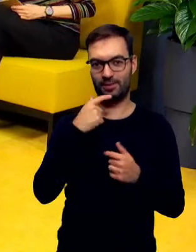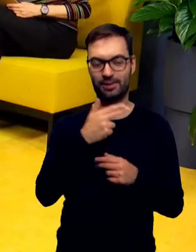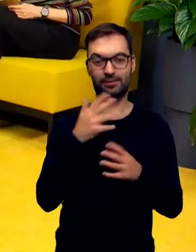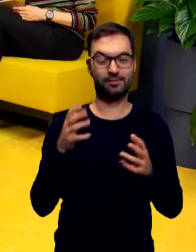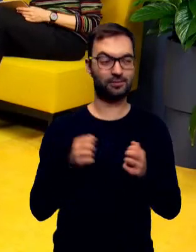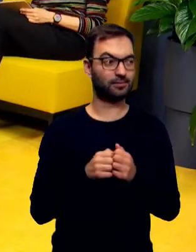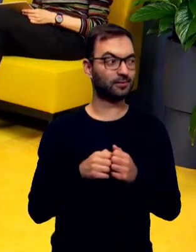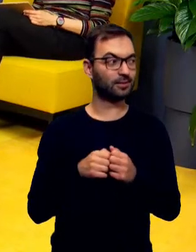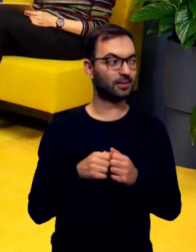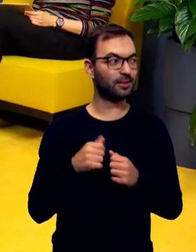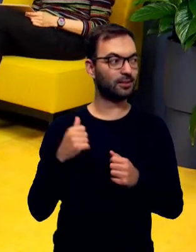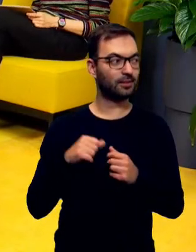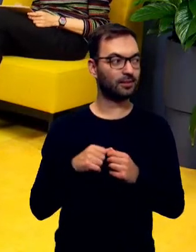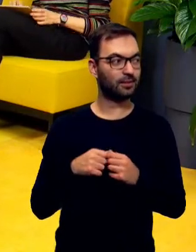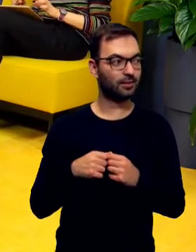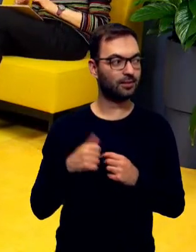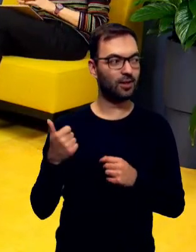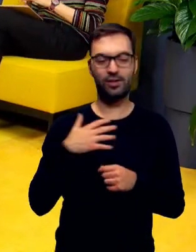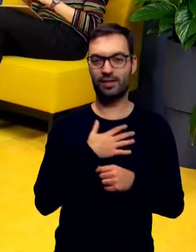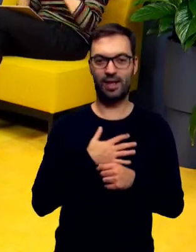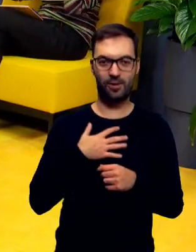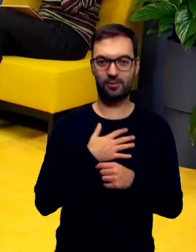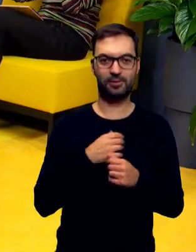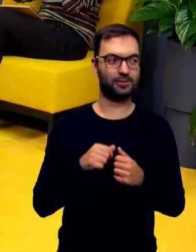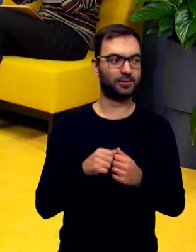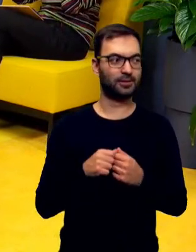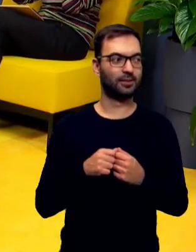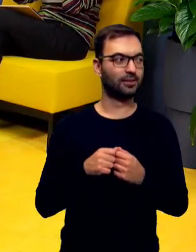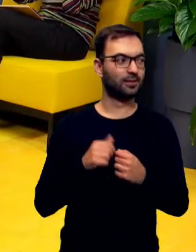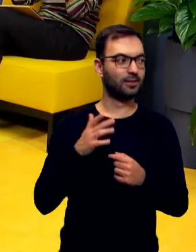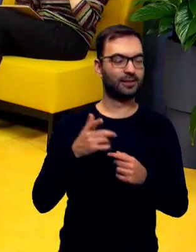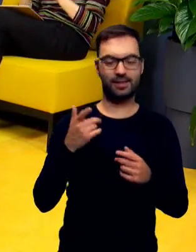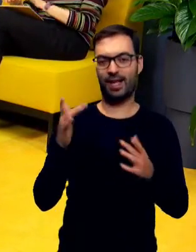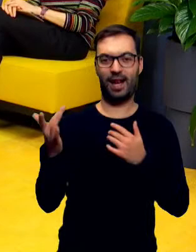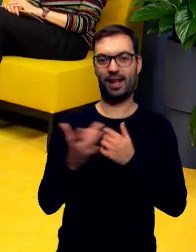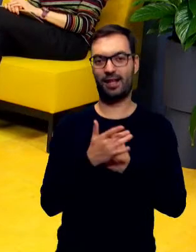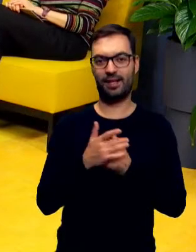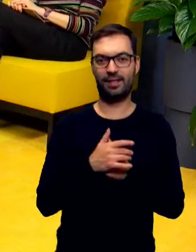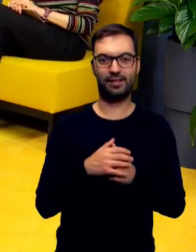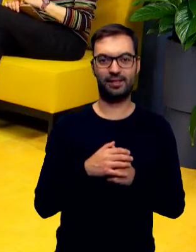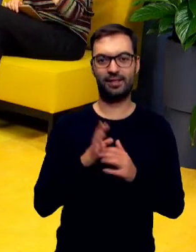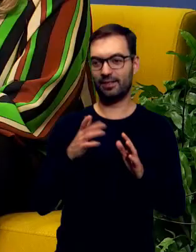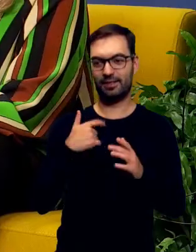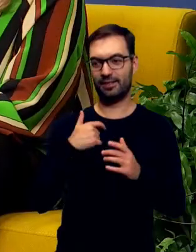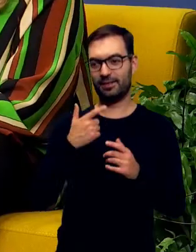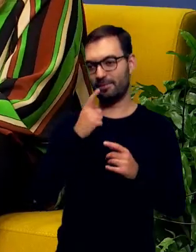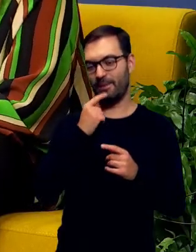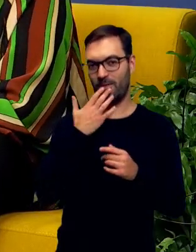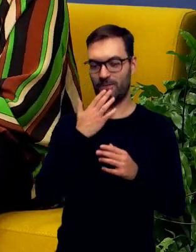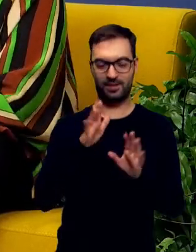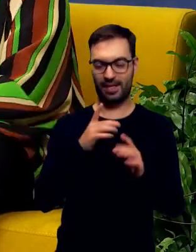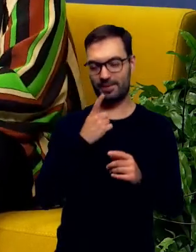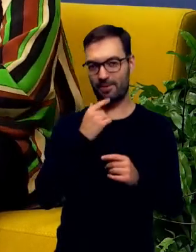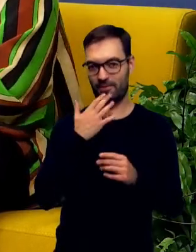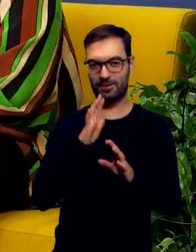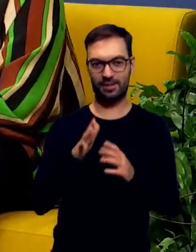ratownikach, ale ponieważ oni tego nie lubią i będą gromy tutaj zaraz na mnie. Na razie się mało odzywam, także...